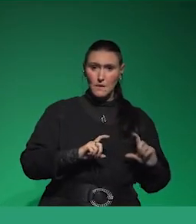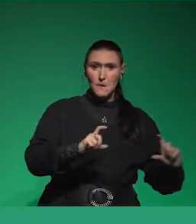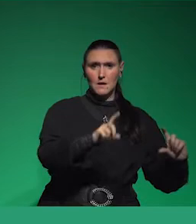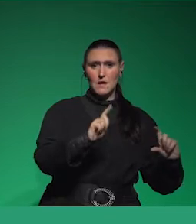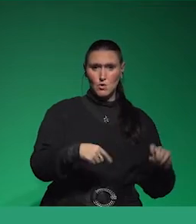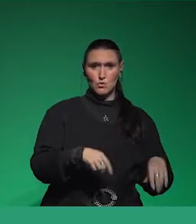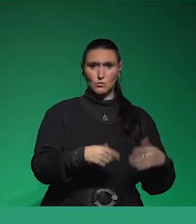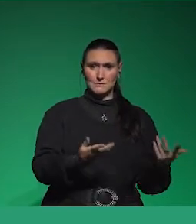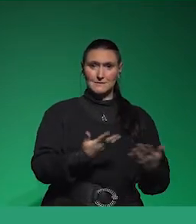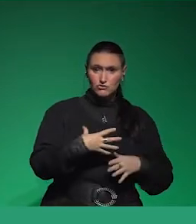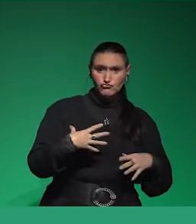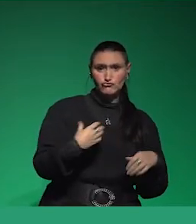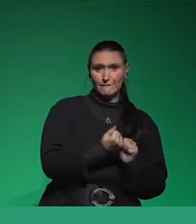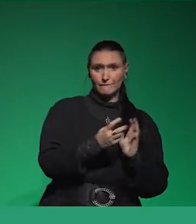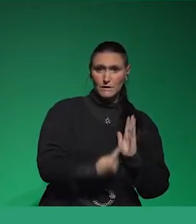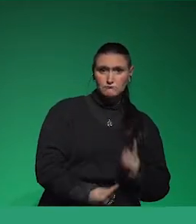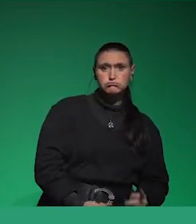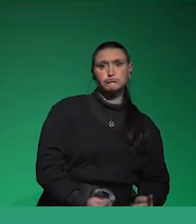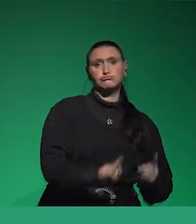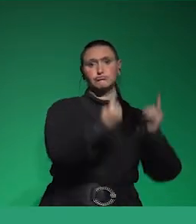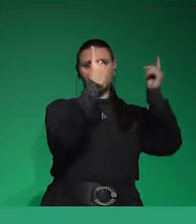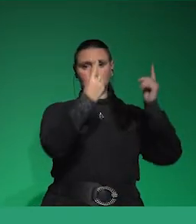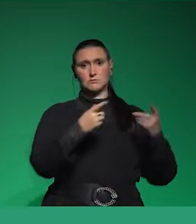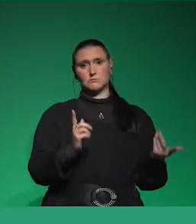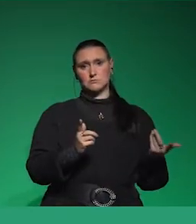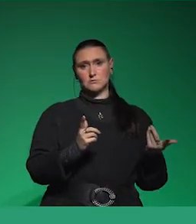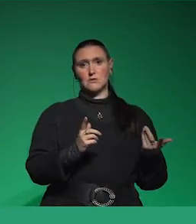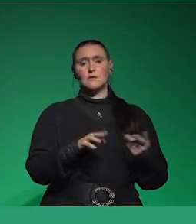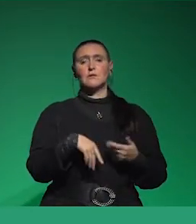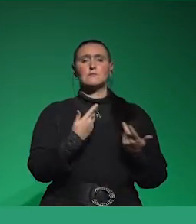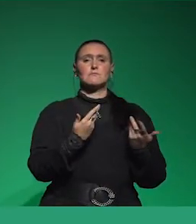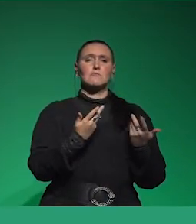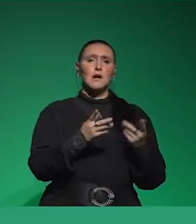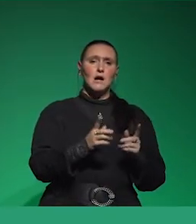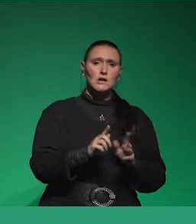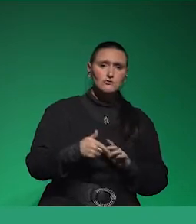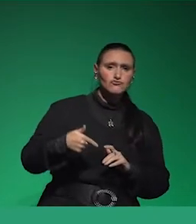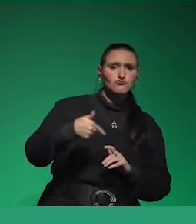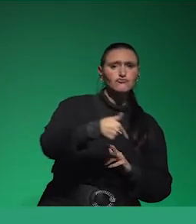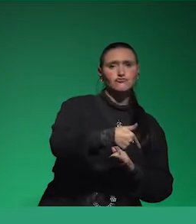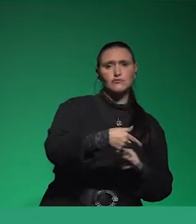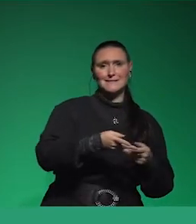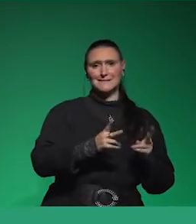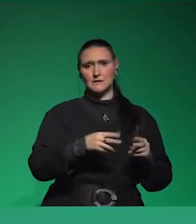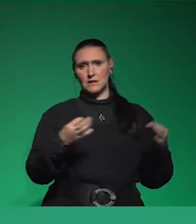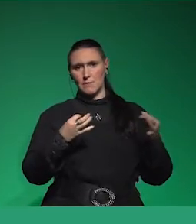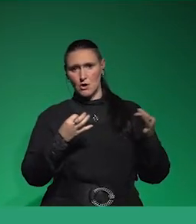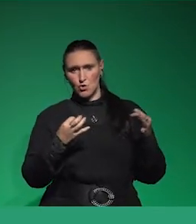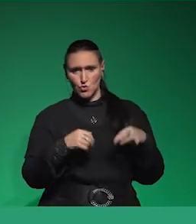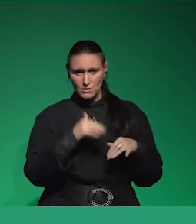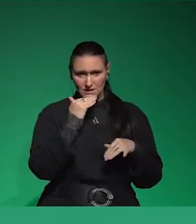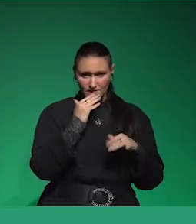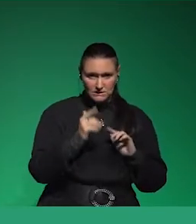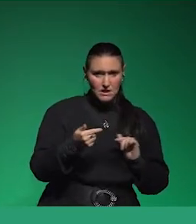sie groß werden, da müssen sie richtig bewässert werden, da müssen wir einen bestimmten Anteil